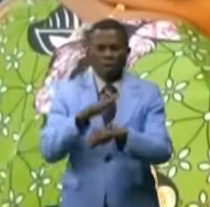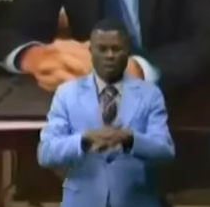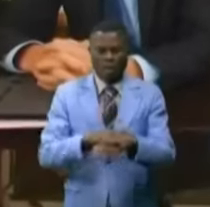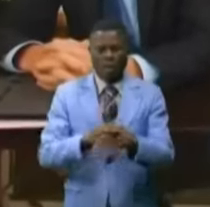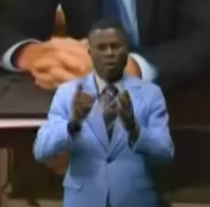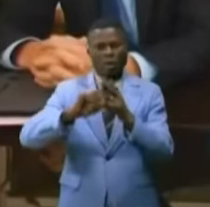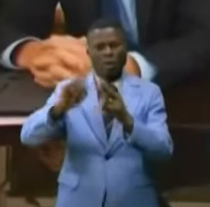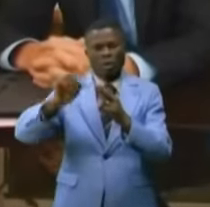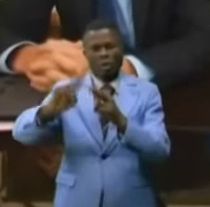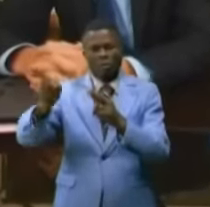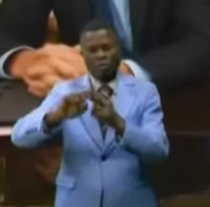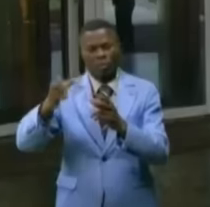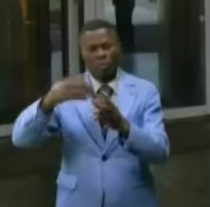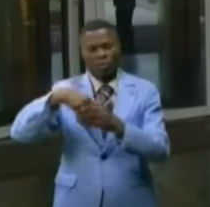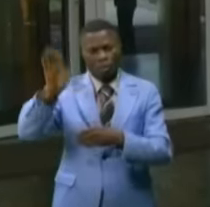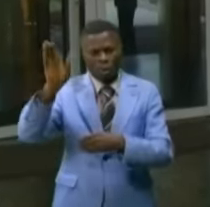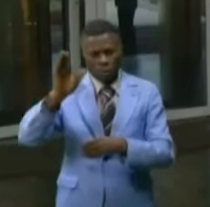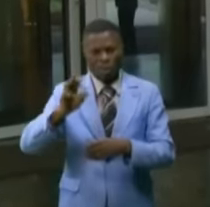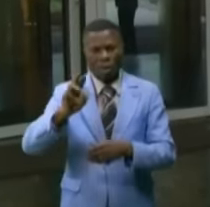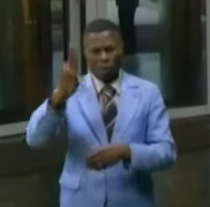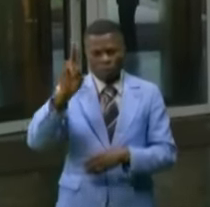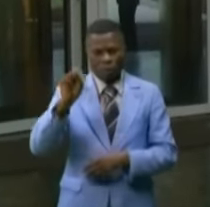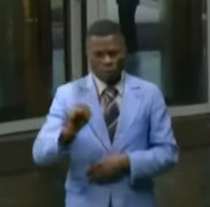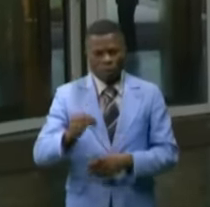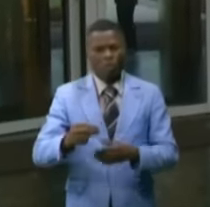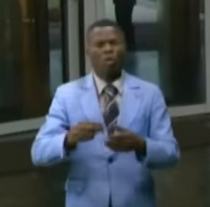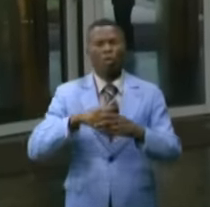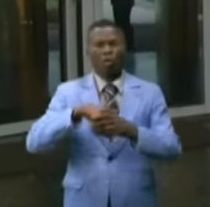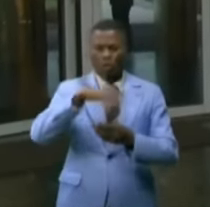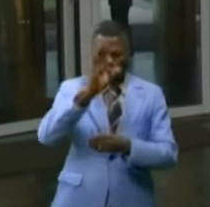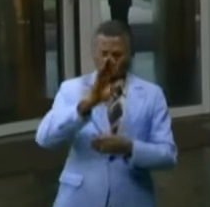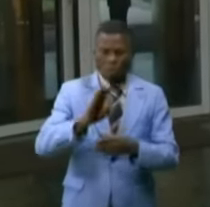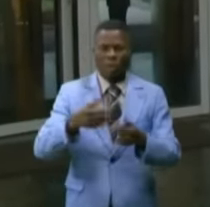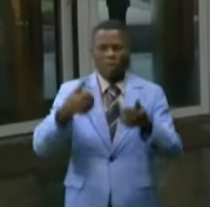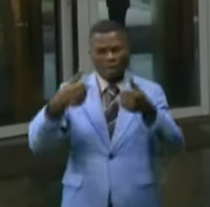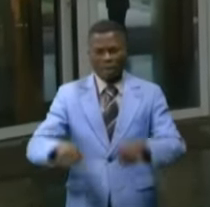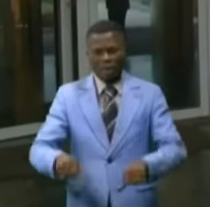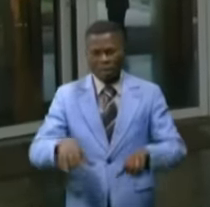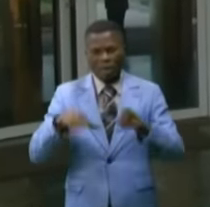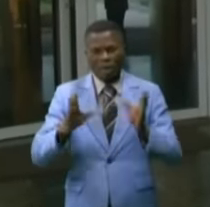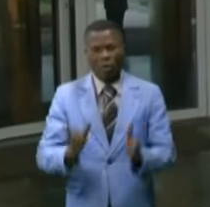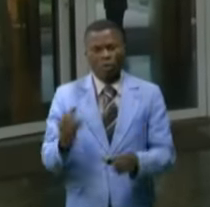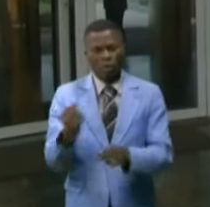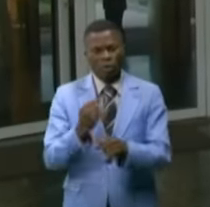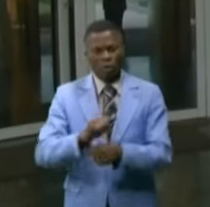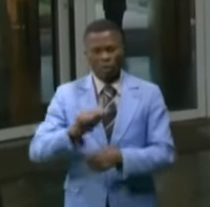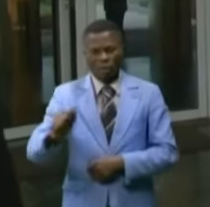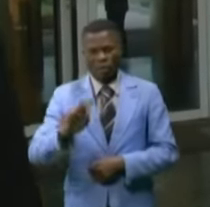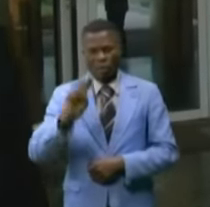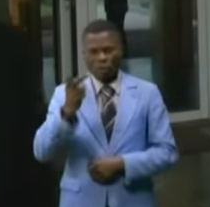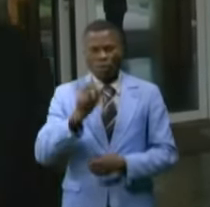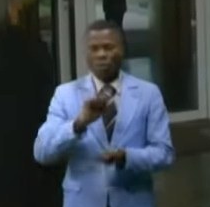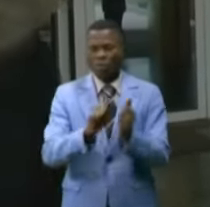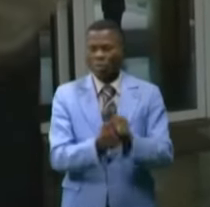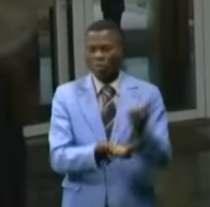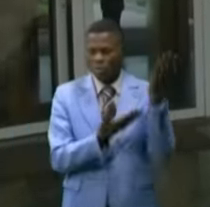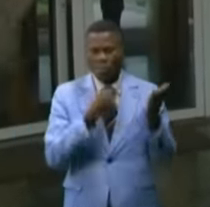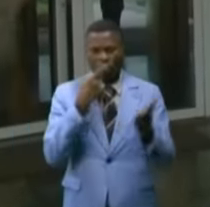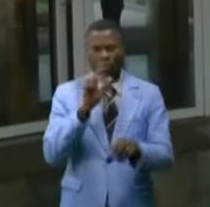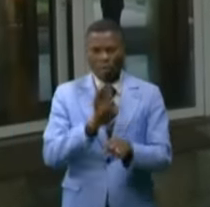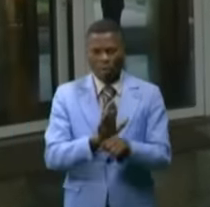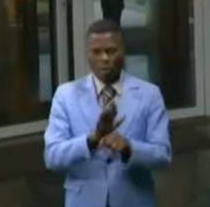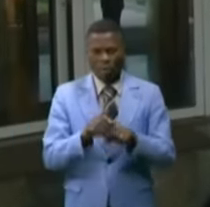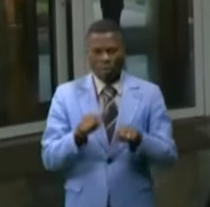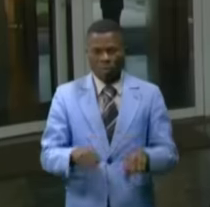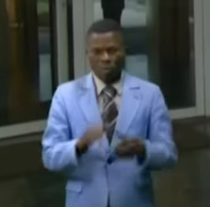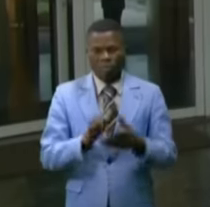MONUSCO du territoire congolais. Un deuxième point a été évoqué, qui est également aussi très utile, je crois, dans les circonstances